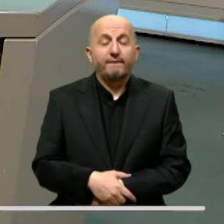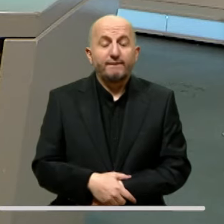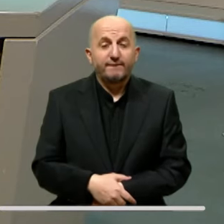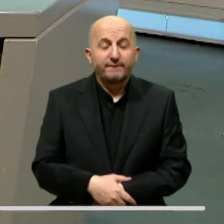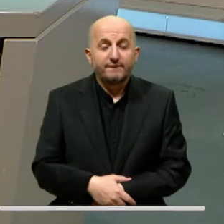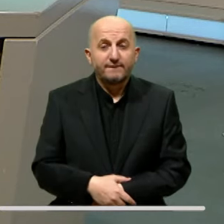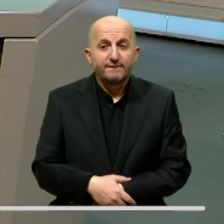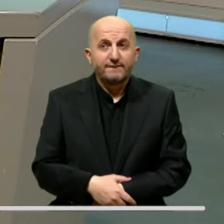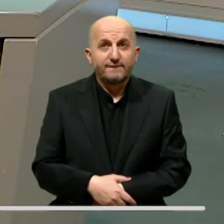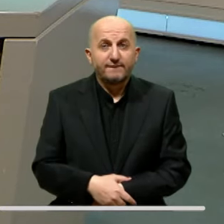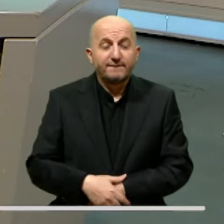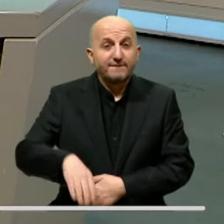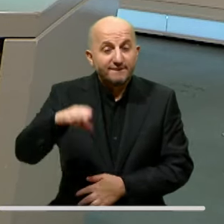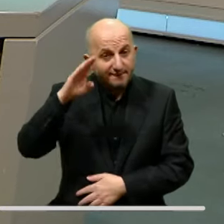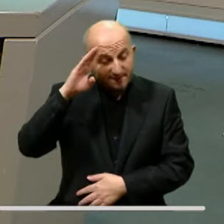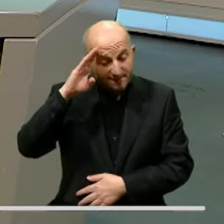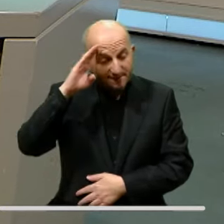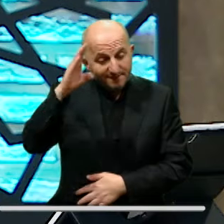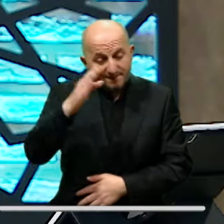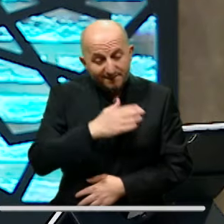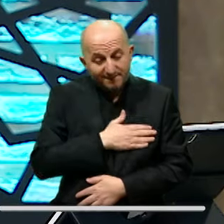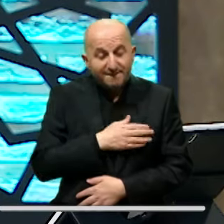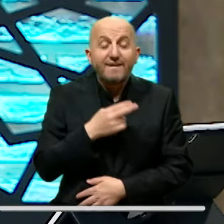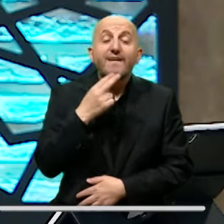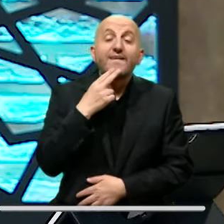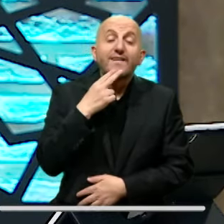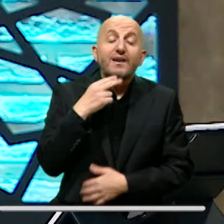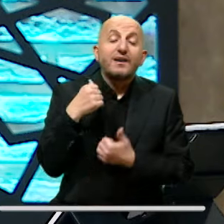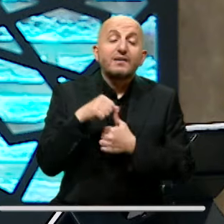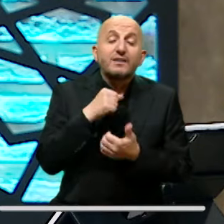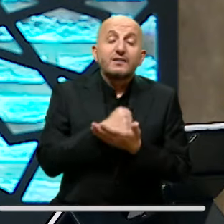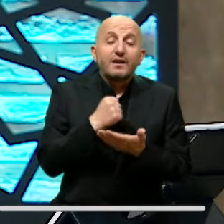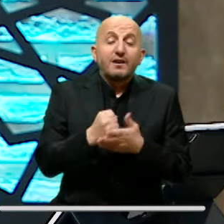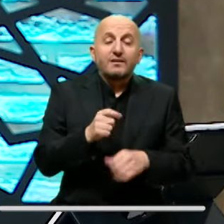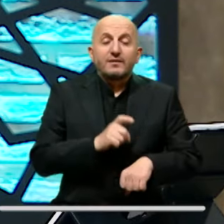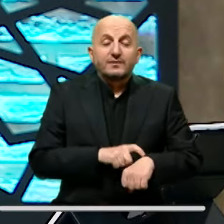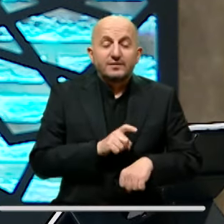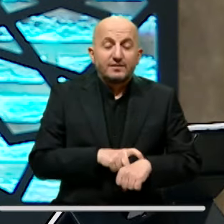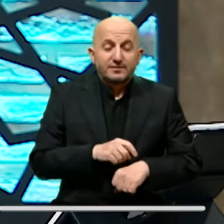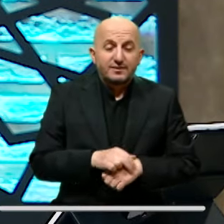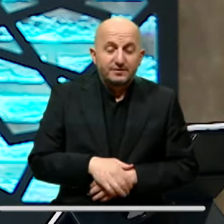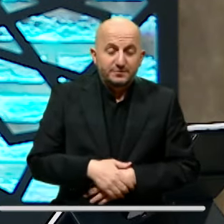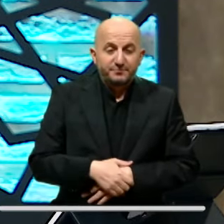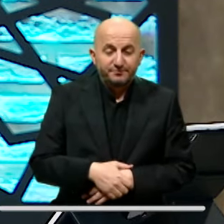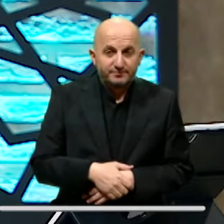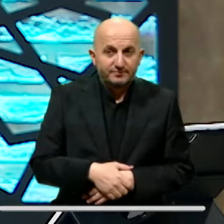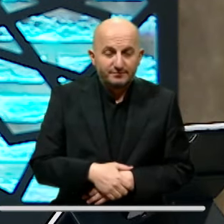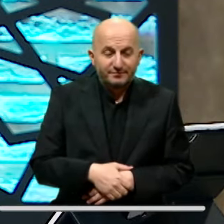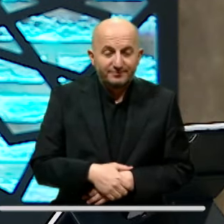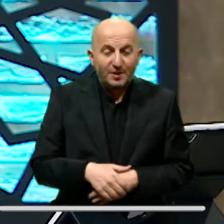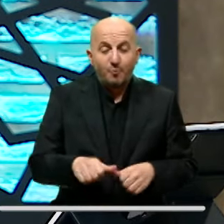Miray isimli izleyicimizin selamları var size. Hanımefendilerin nikah kıyıldığı esnada tefvizi talak